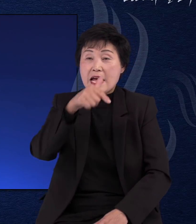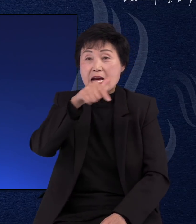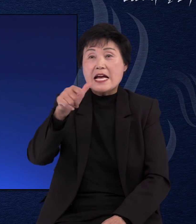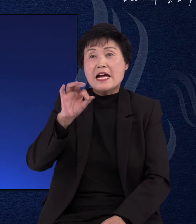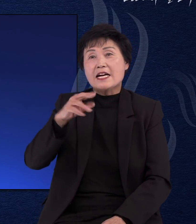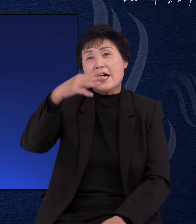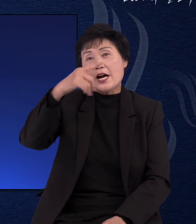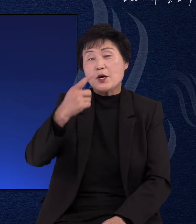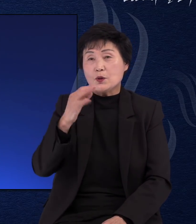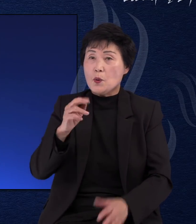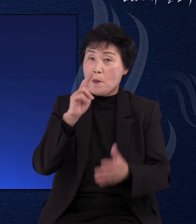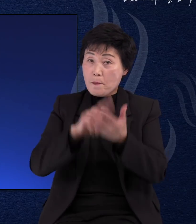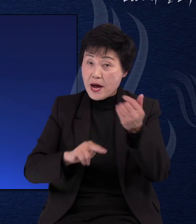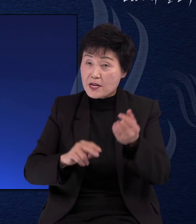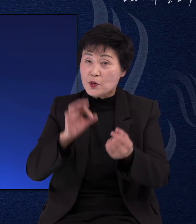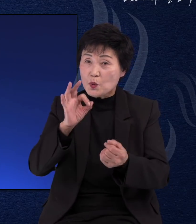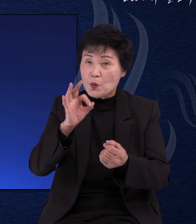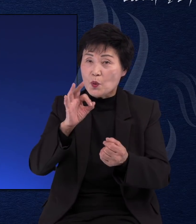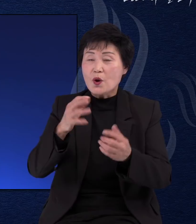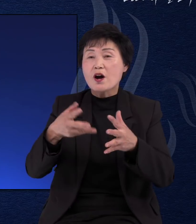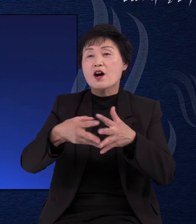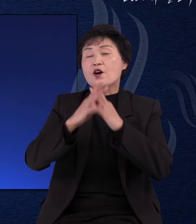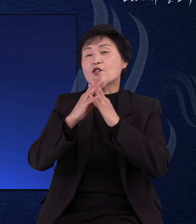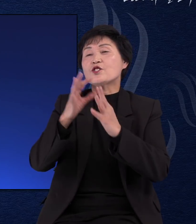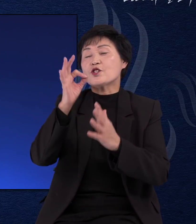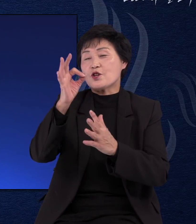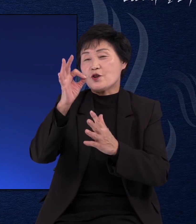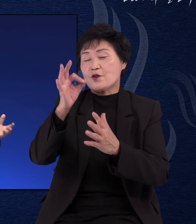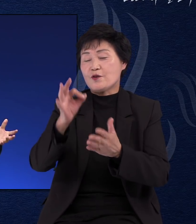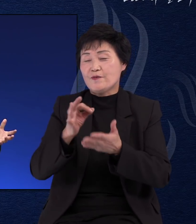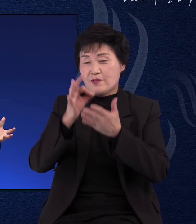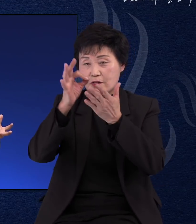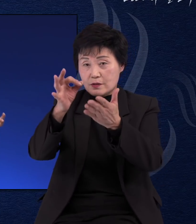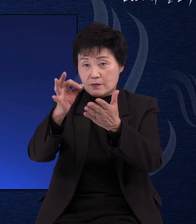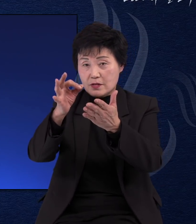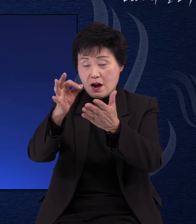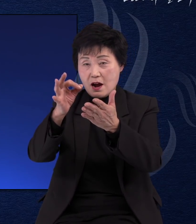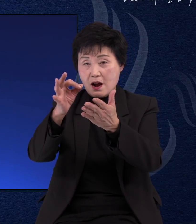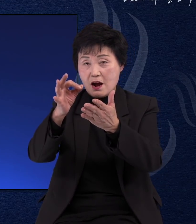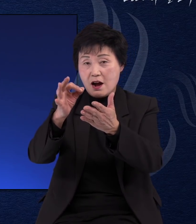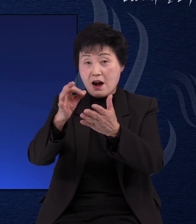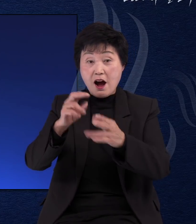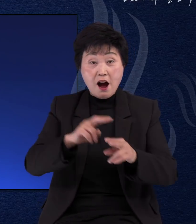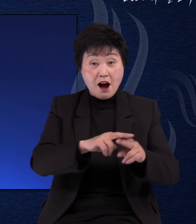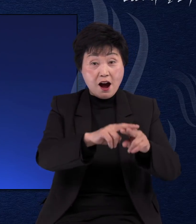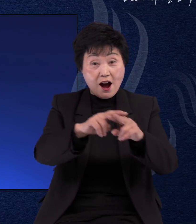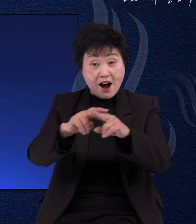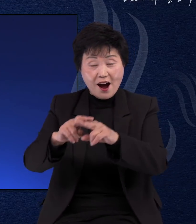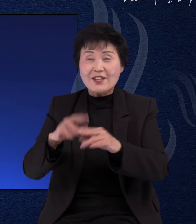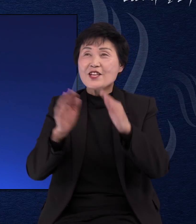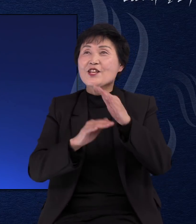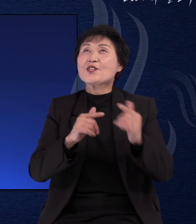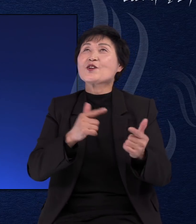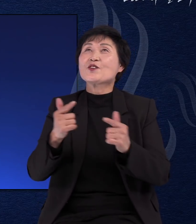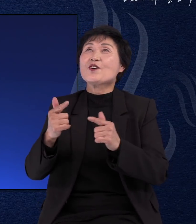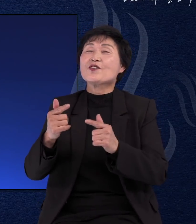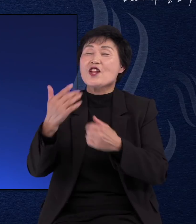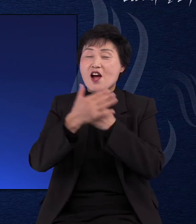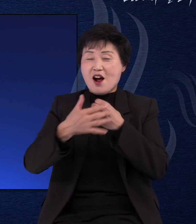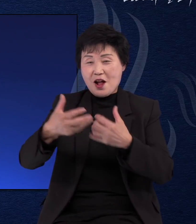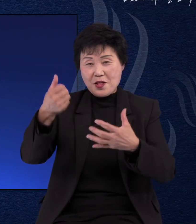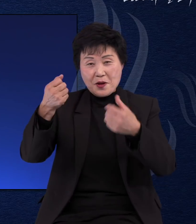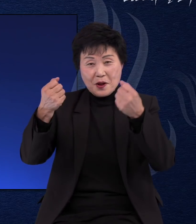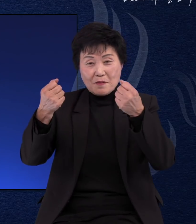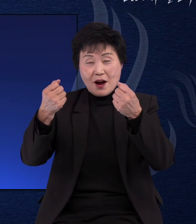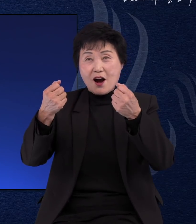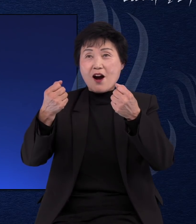80불 80전 하나님 앞에 올립니다 하니 앉아있던 성도들이 다 은혜를 받고 성전 건축에 대한 열망이